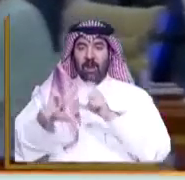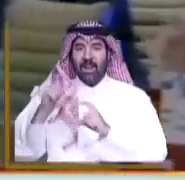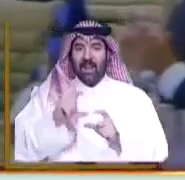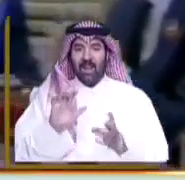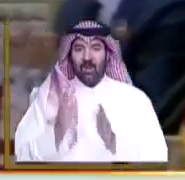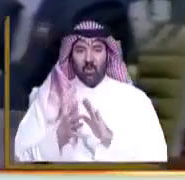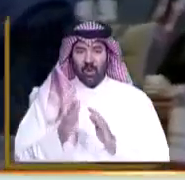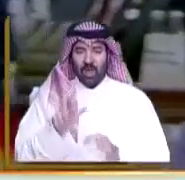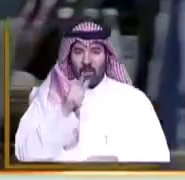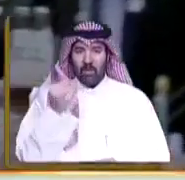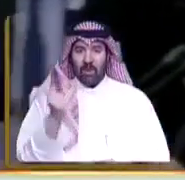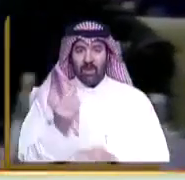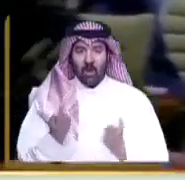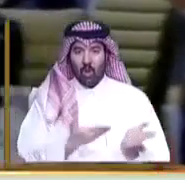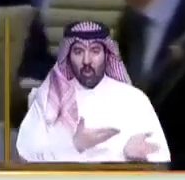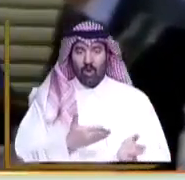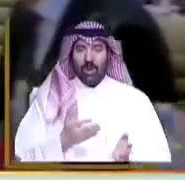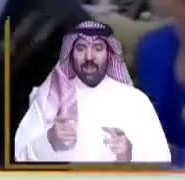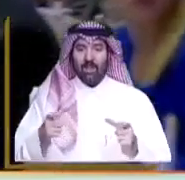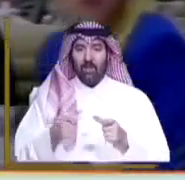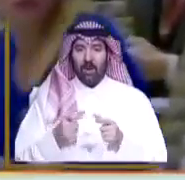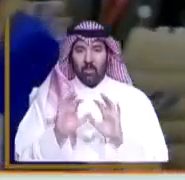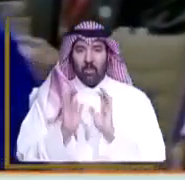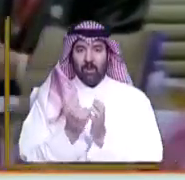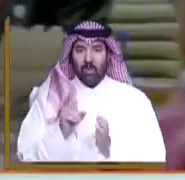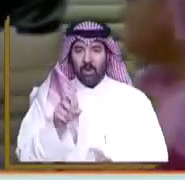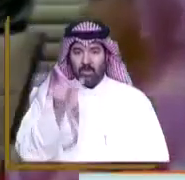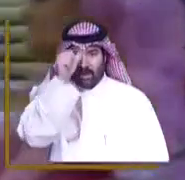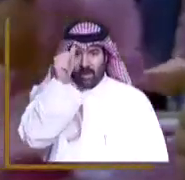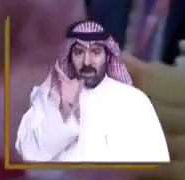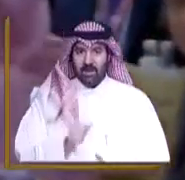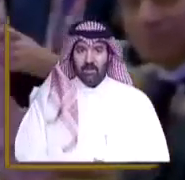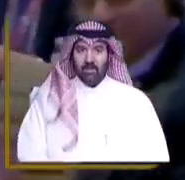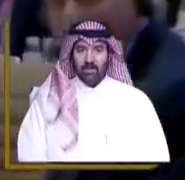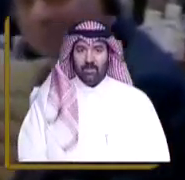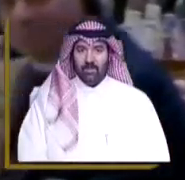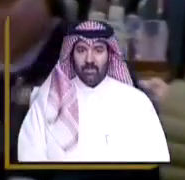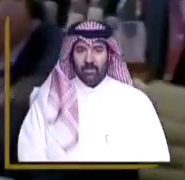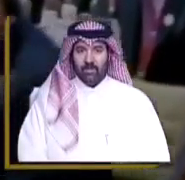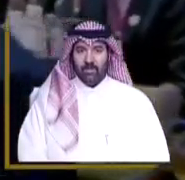النقد الدولي لحضور القمة التي تعقد حاليا في نيودلهي.